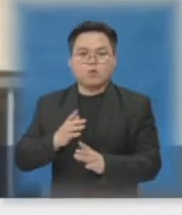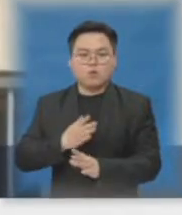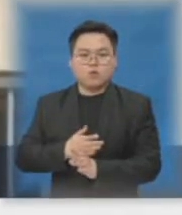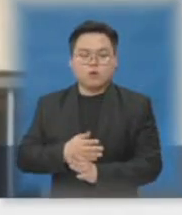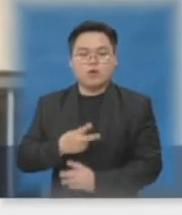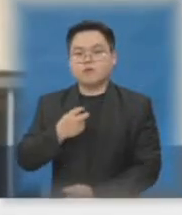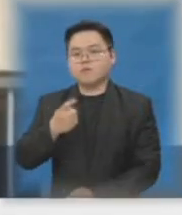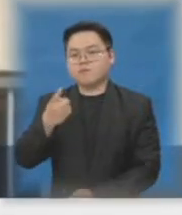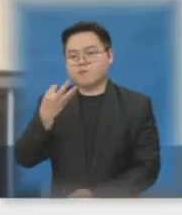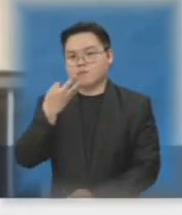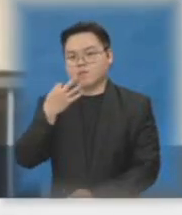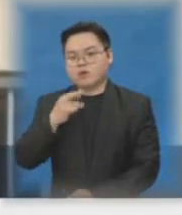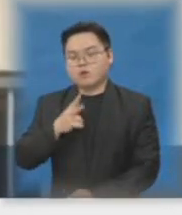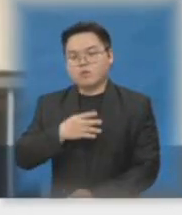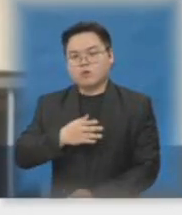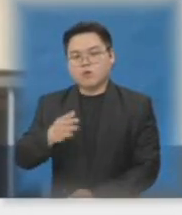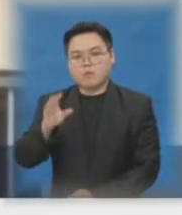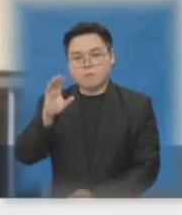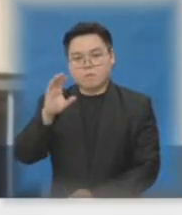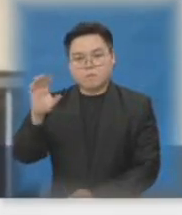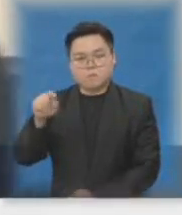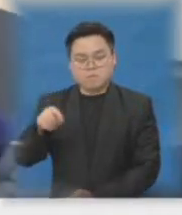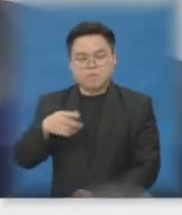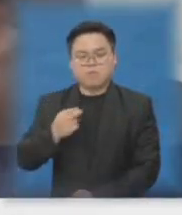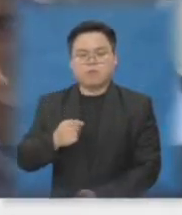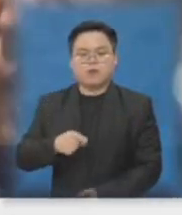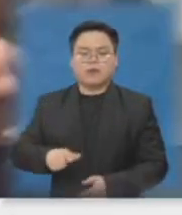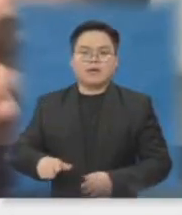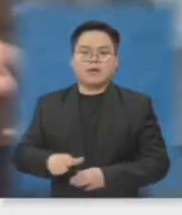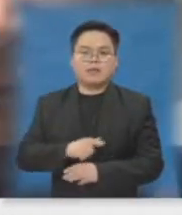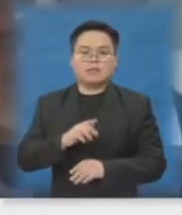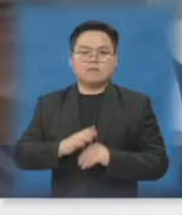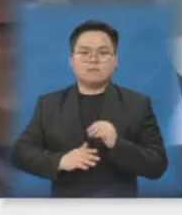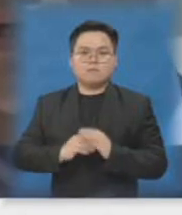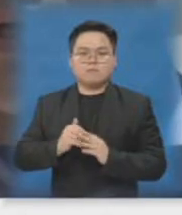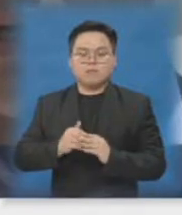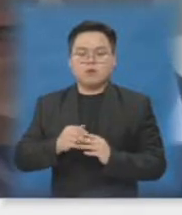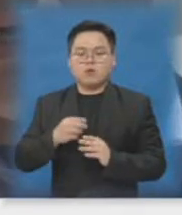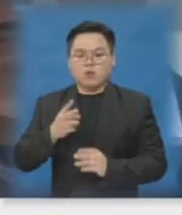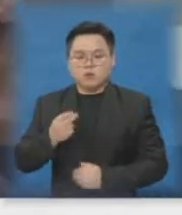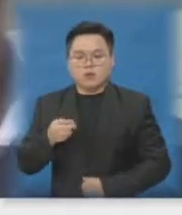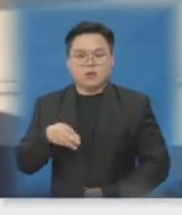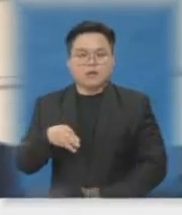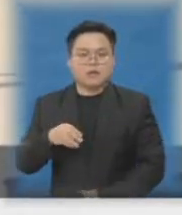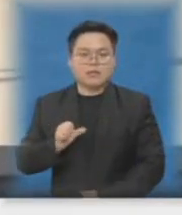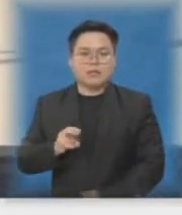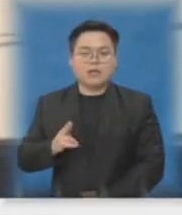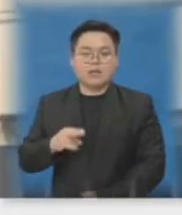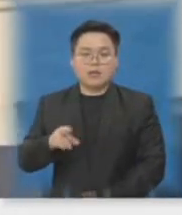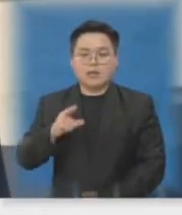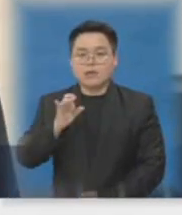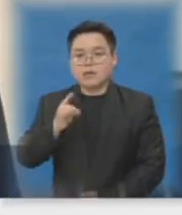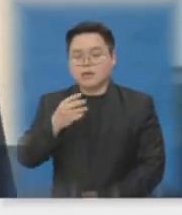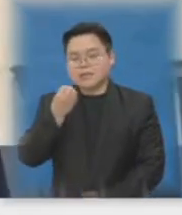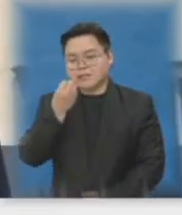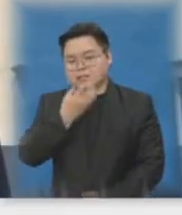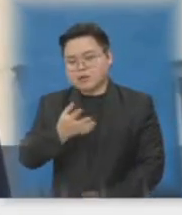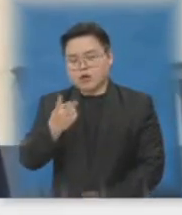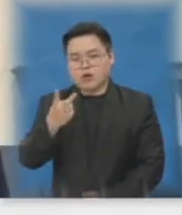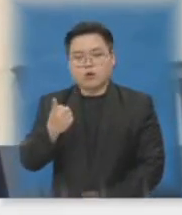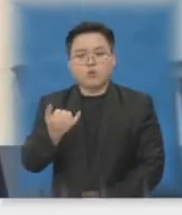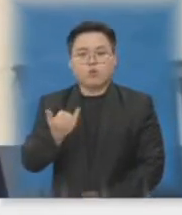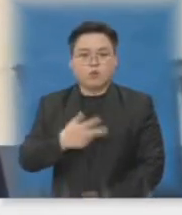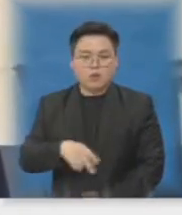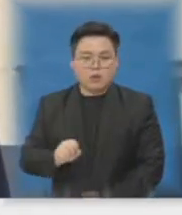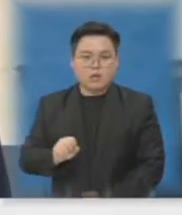2018 оноос хойш хот байгуулалт хөгжлийн газраас одоо тухайн байршилт дээр барилгажуулах тендерийг одоо зарлаж 21 удаа зарласан боловч